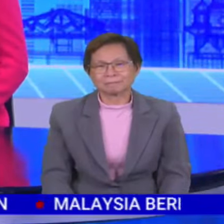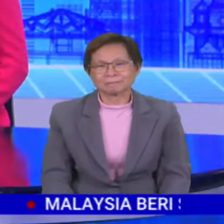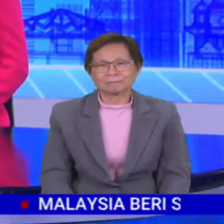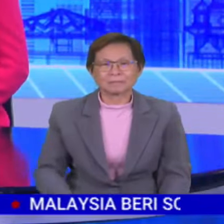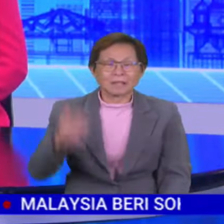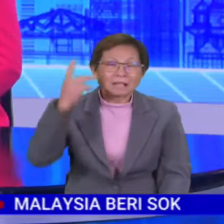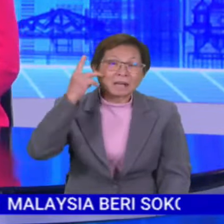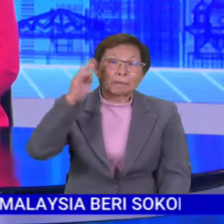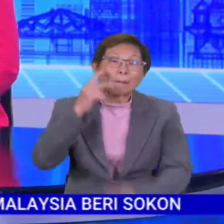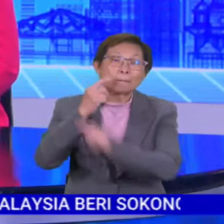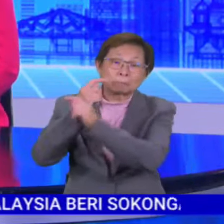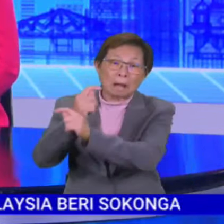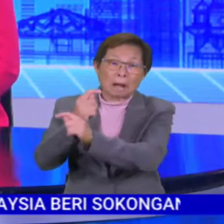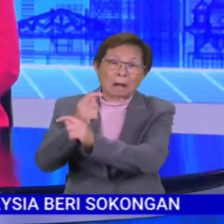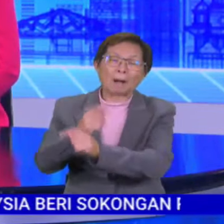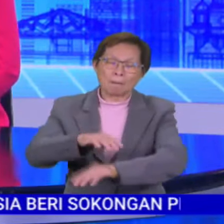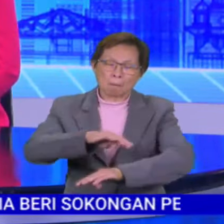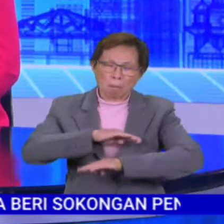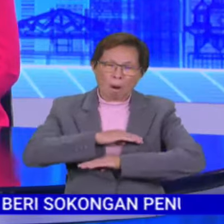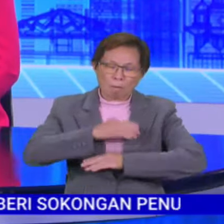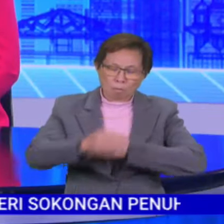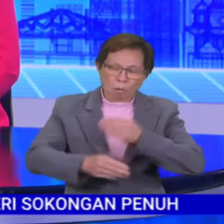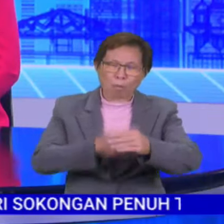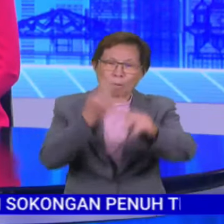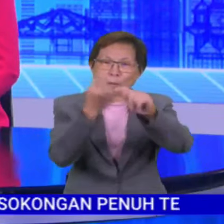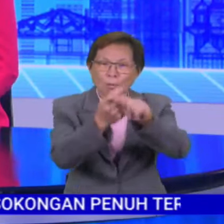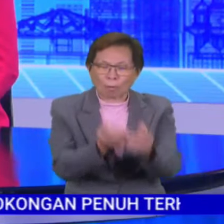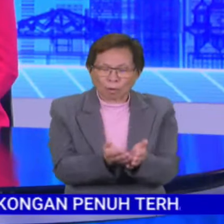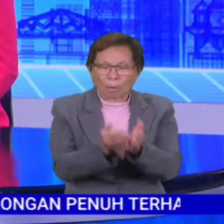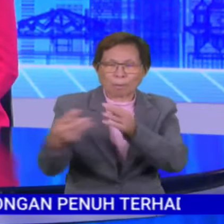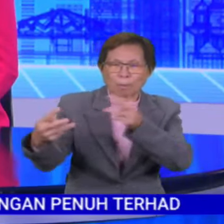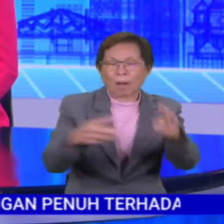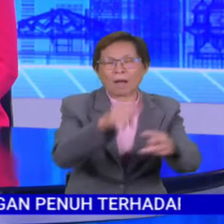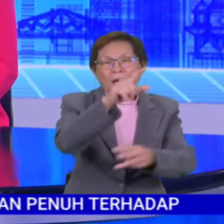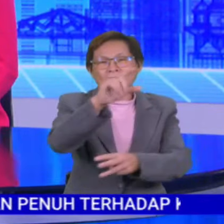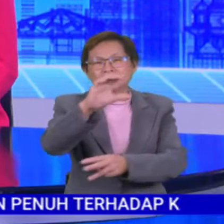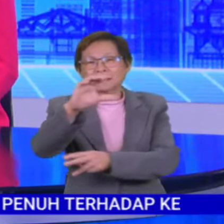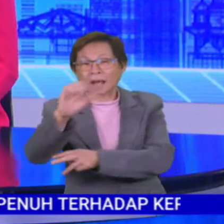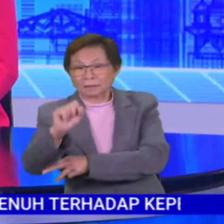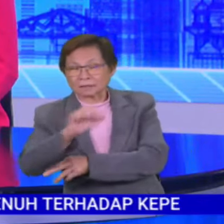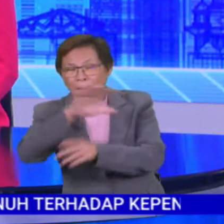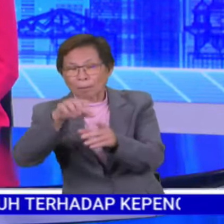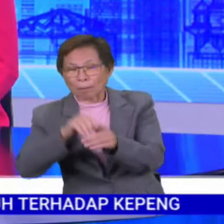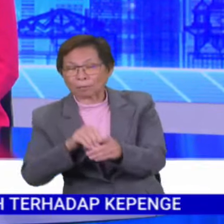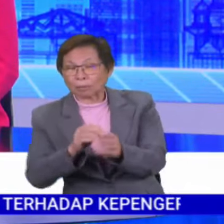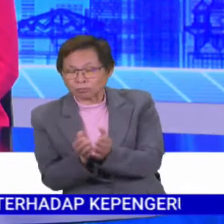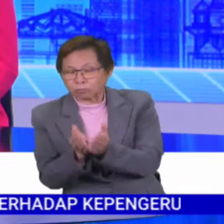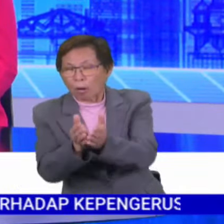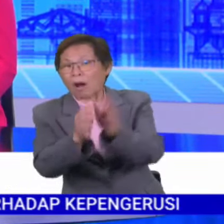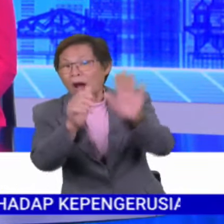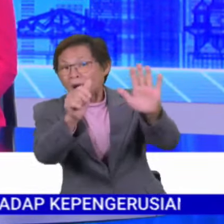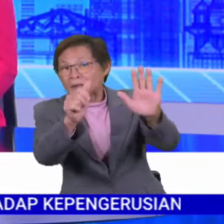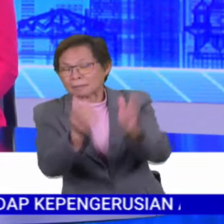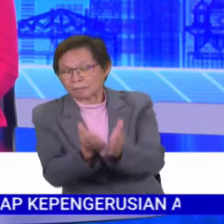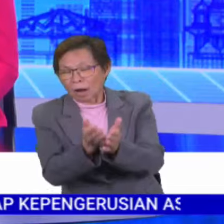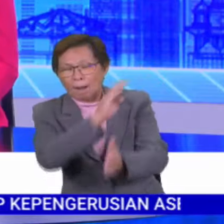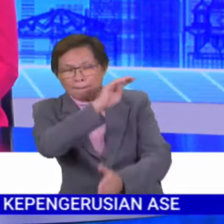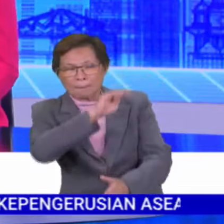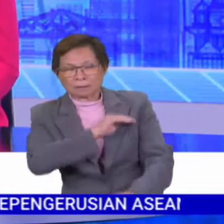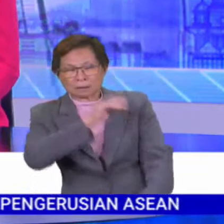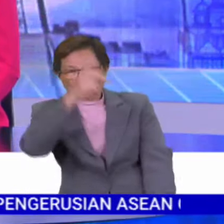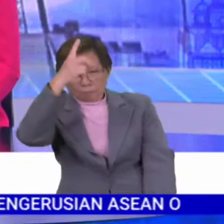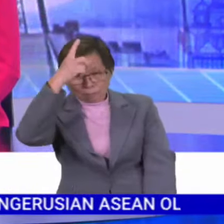Kementerian Pertahanan berpuas hati dengan status terkini proses pembinaan kapal tempur pesisir LCS termasuk sebuah daripada 6 kapal. Menterinya